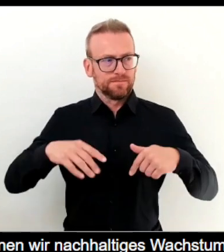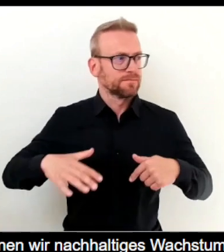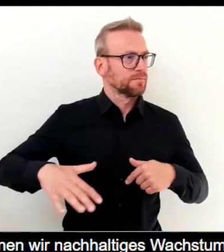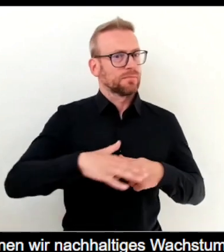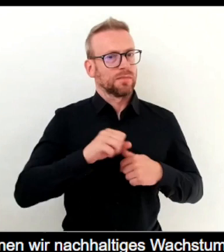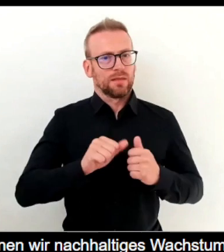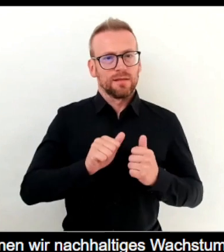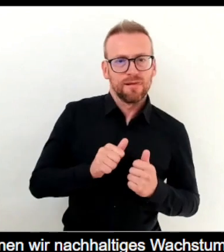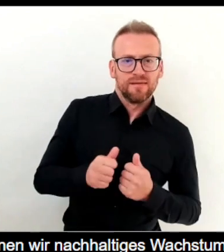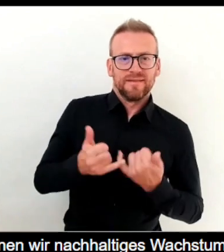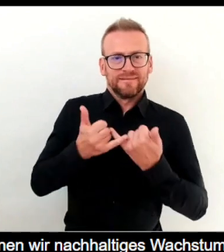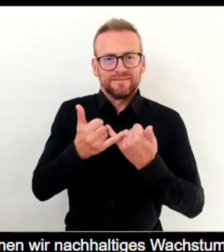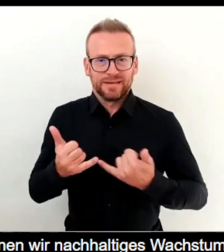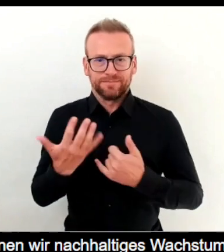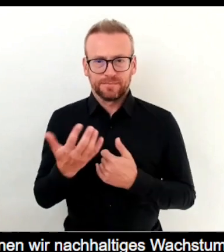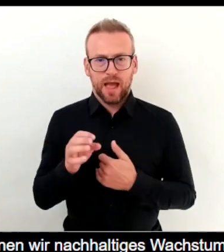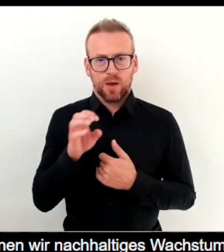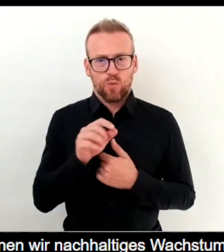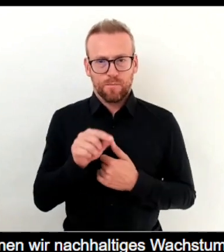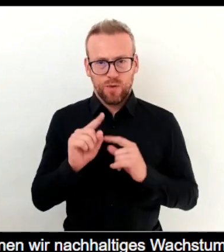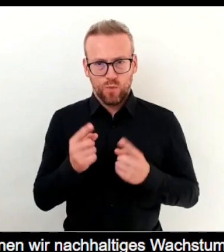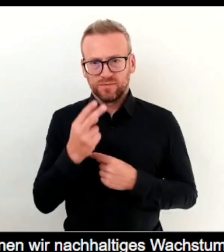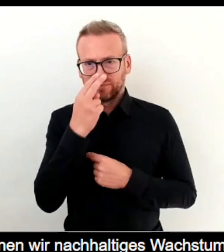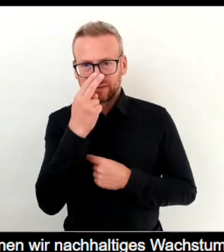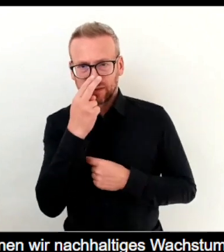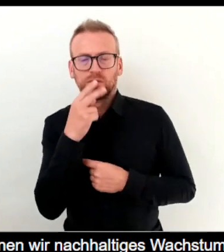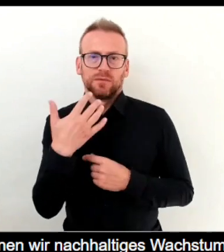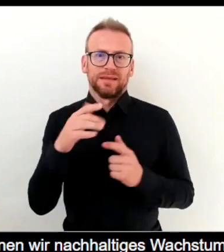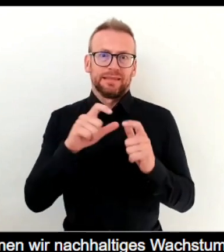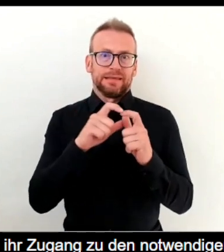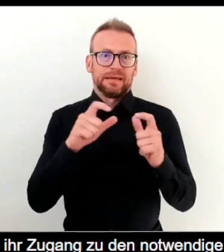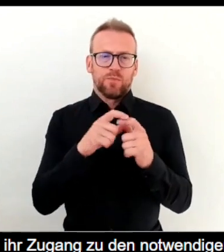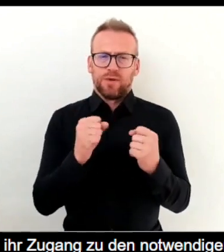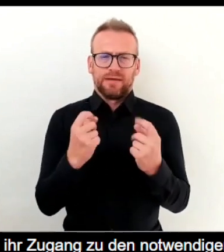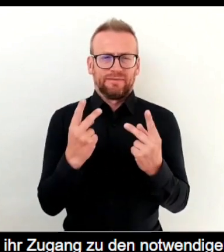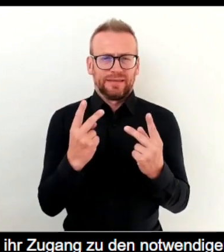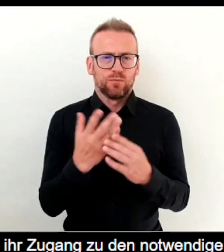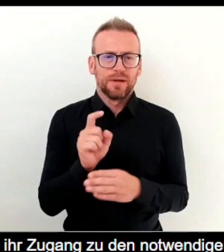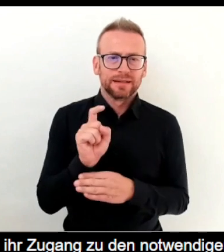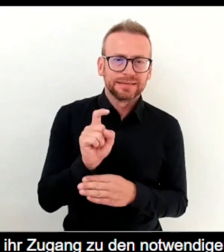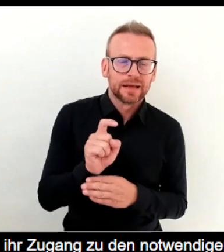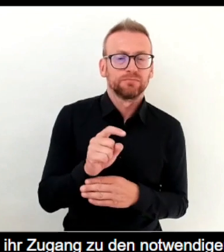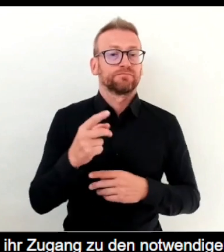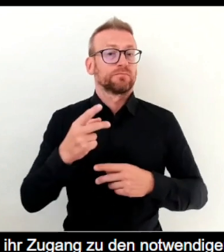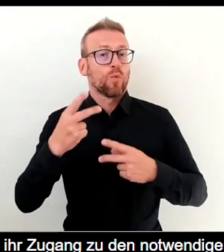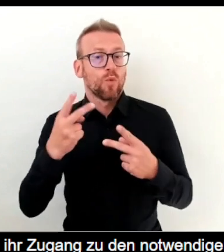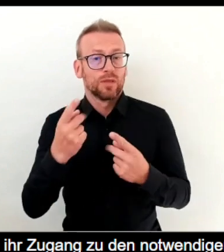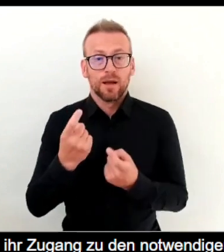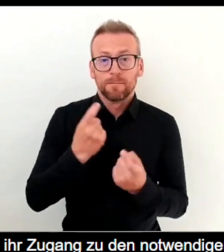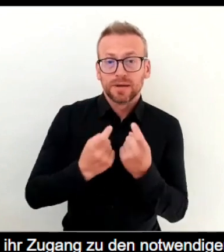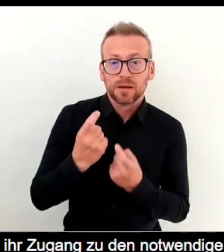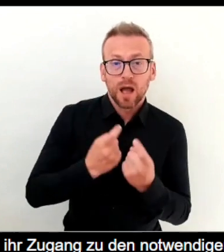Die wirtschaftliche Stärke der Regionen baut entscheidend auf einem funktionierenden, einem starken europäischen Binnenmarkt auf.